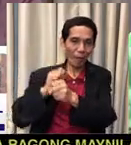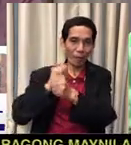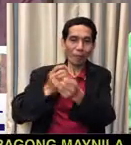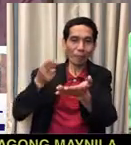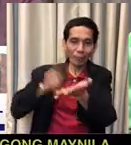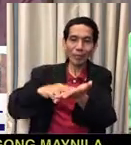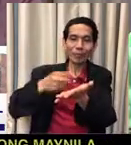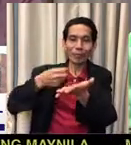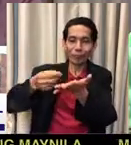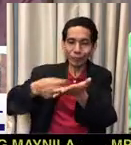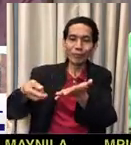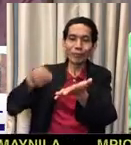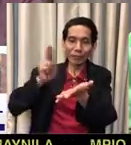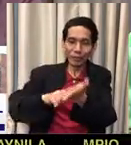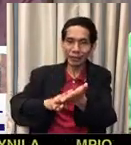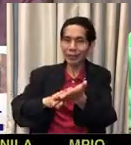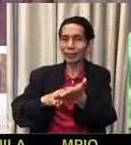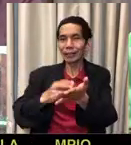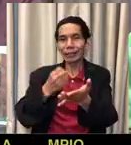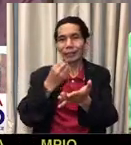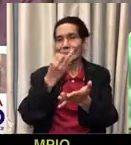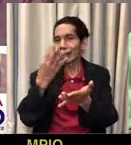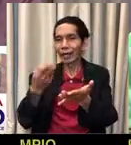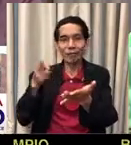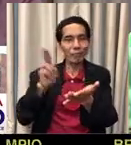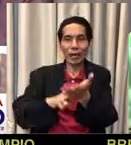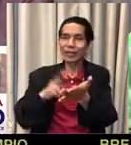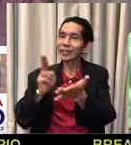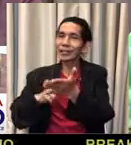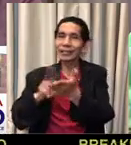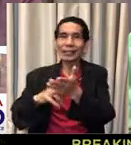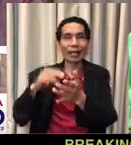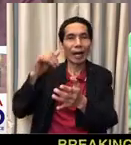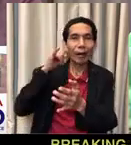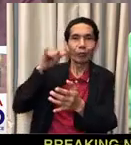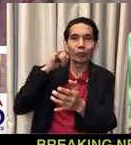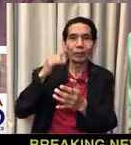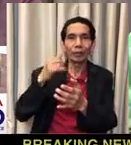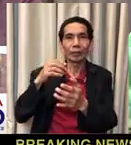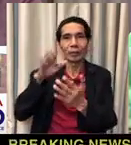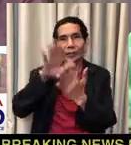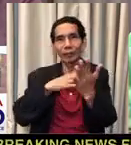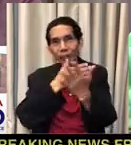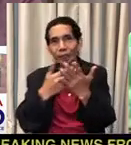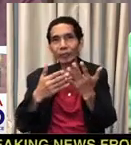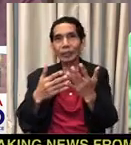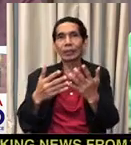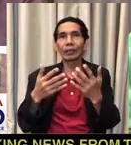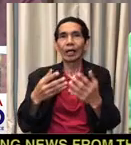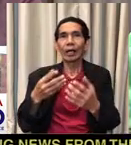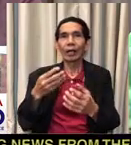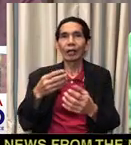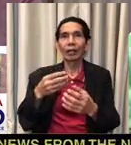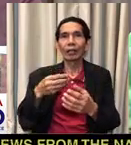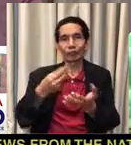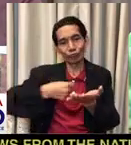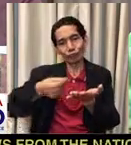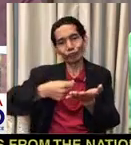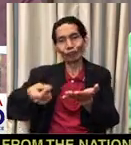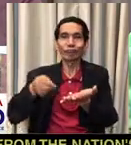Pirma-pirma. Kapon, di ba? Tumira ako ng ilang event. Yung as per schedule. Ninyanga ko na lang.